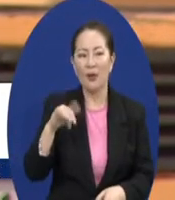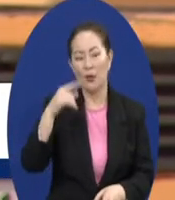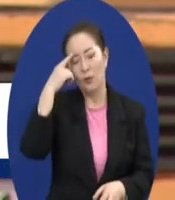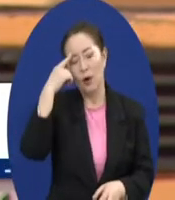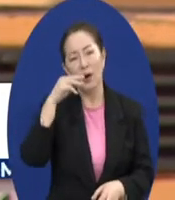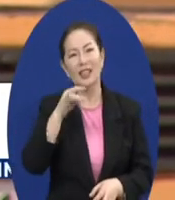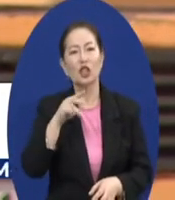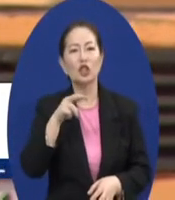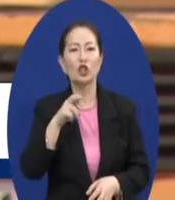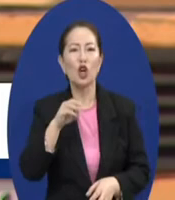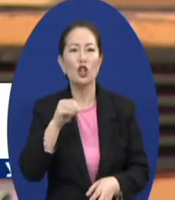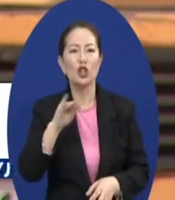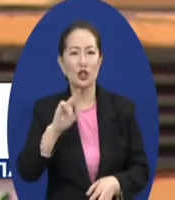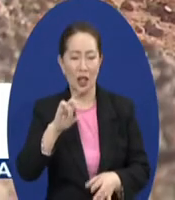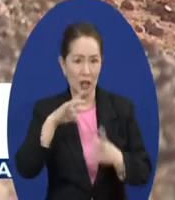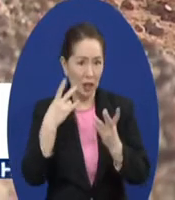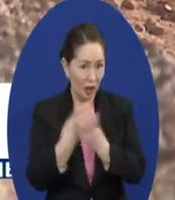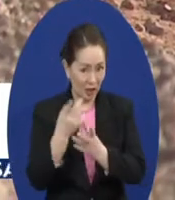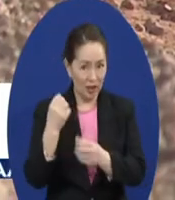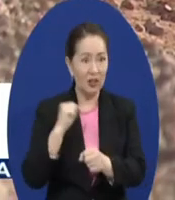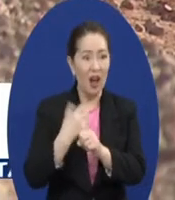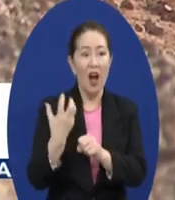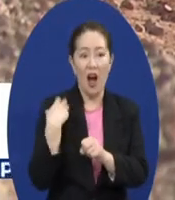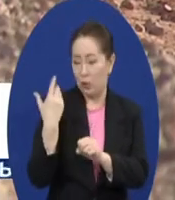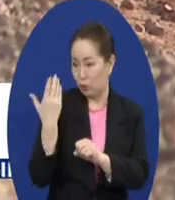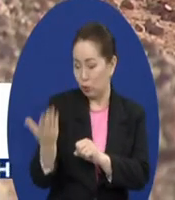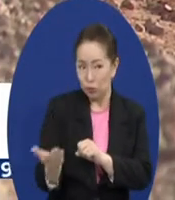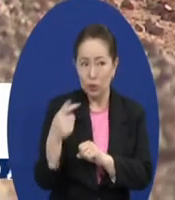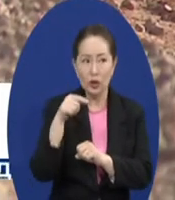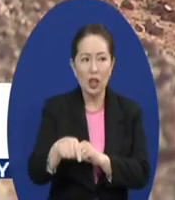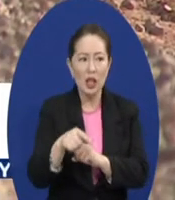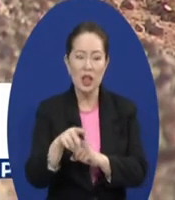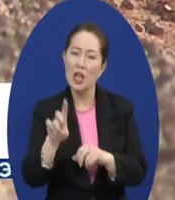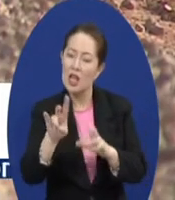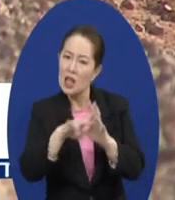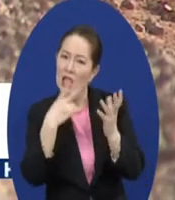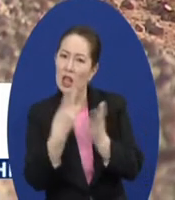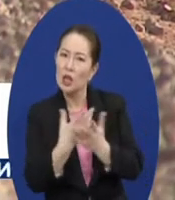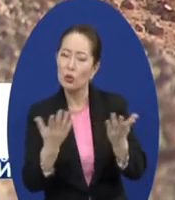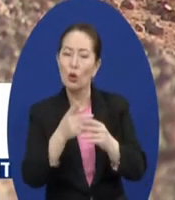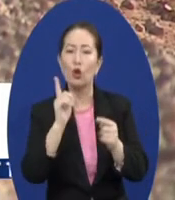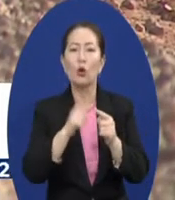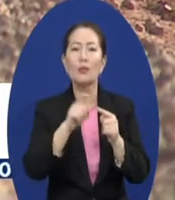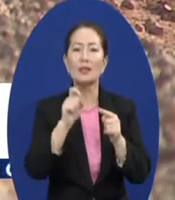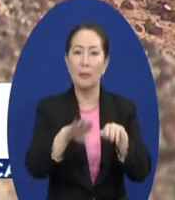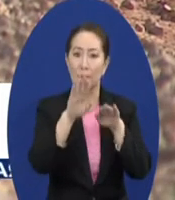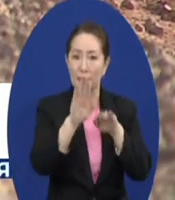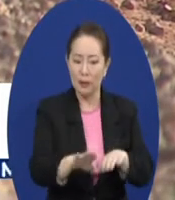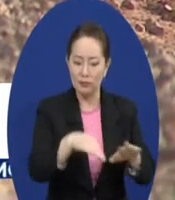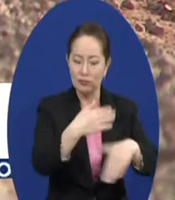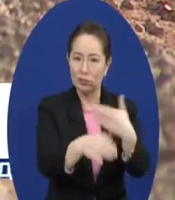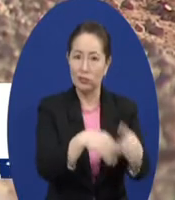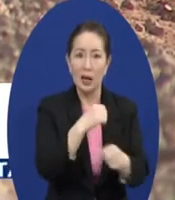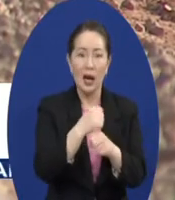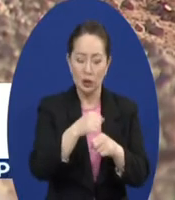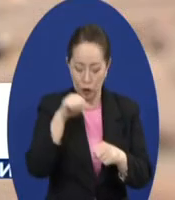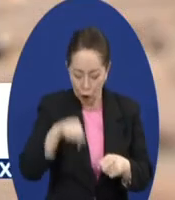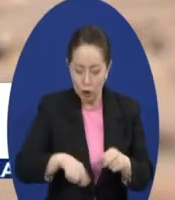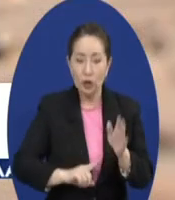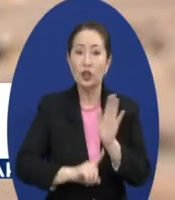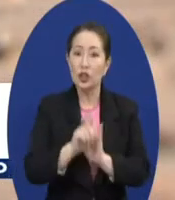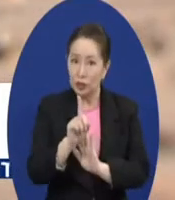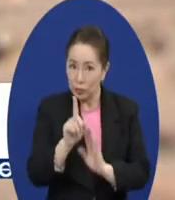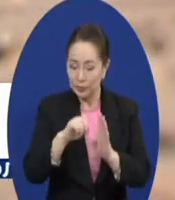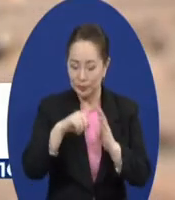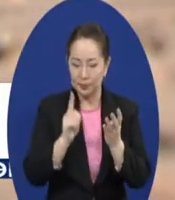Trans Logistic нэгдэлд олгосон байна. За тухайн одоо нэгдлийн хувьд бол төмөр замыг барих ажлыг өнөөдрөөс эхлүүлж,